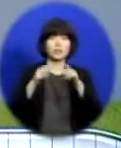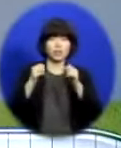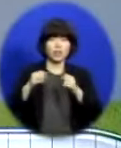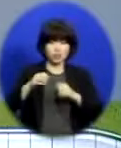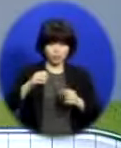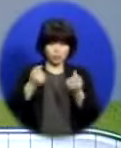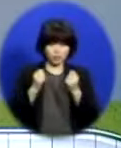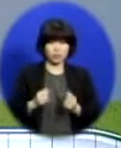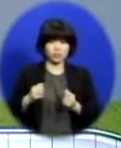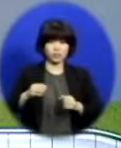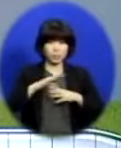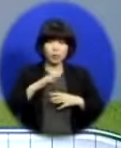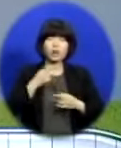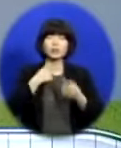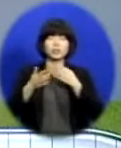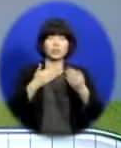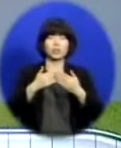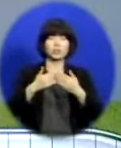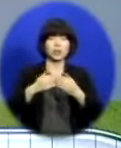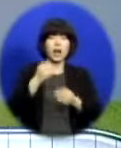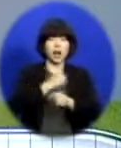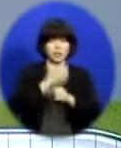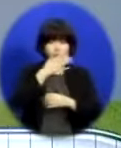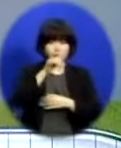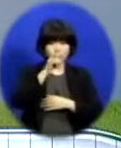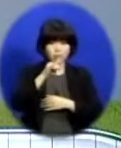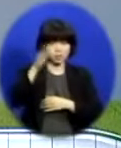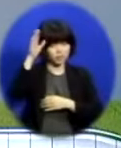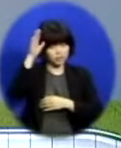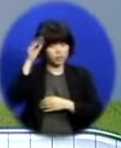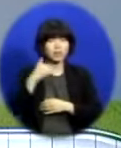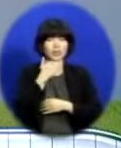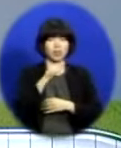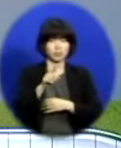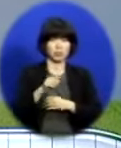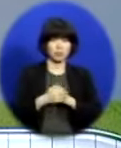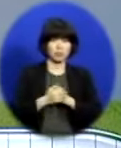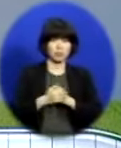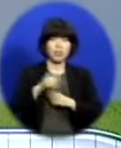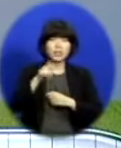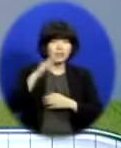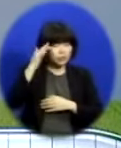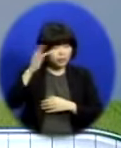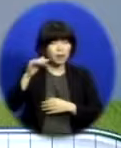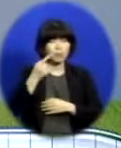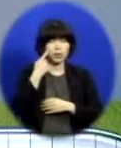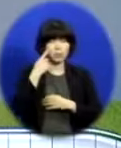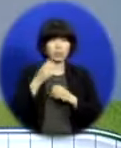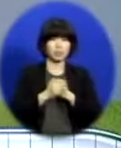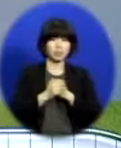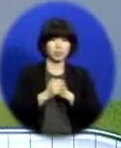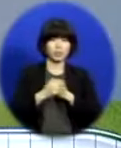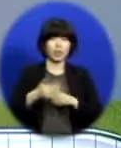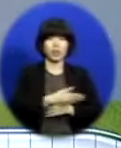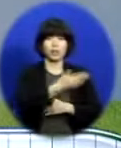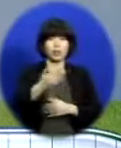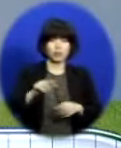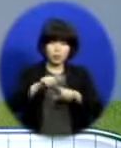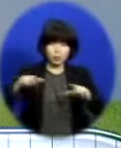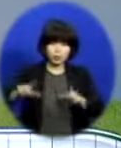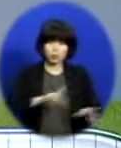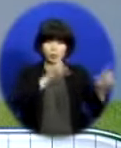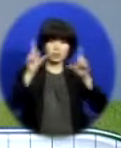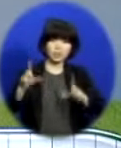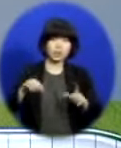험을 여분 하 수 있게 되기를 기대하세요 그걸 사모하 여러분의 일상 생활